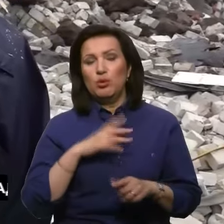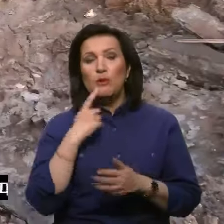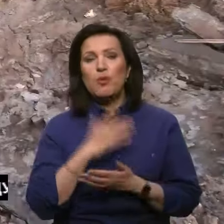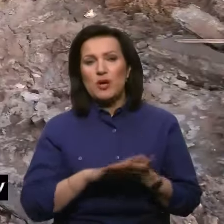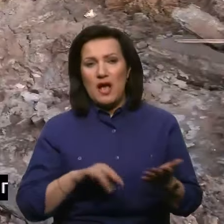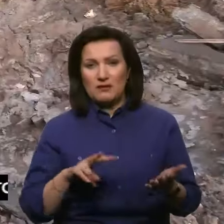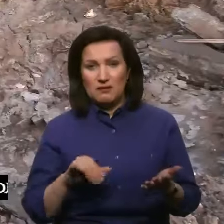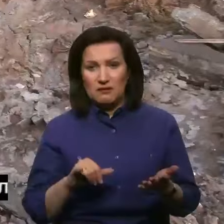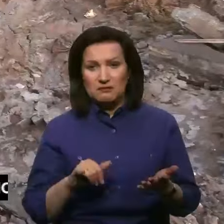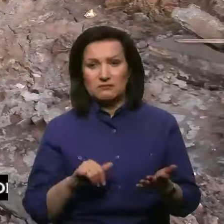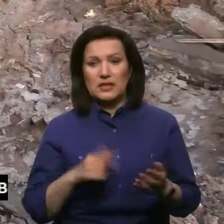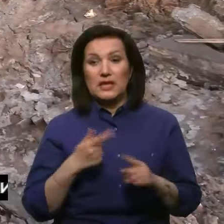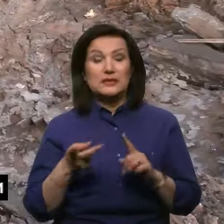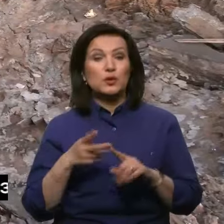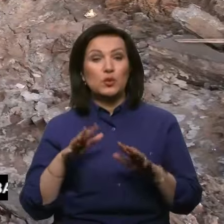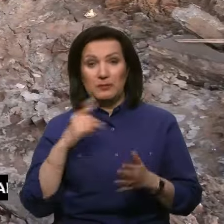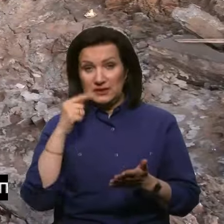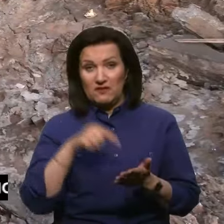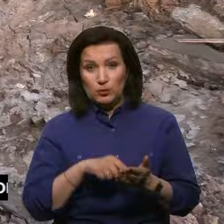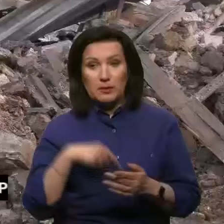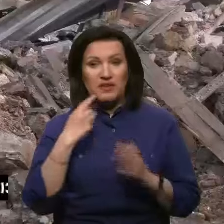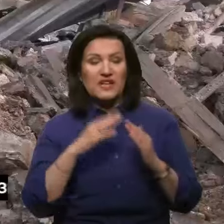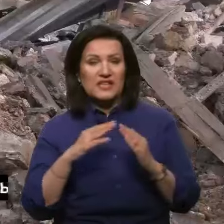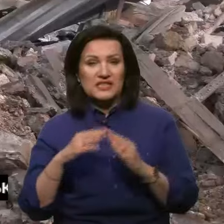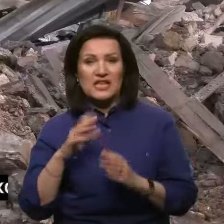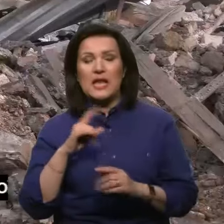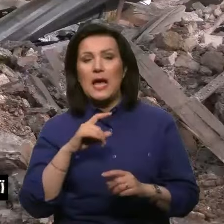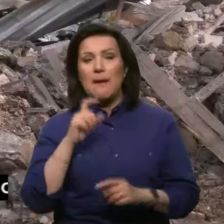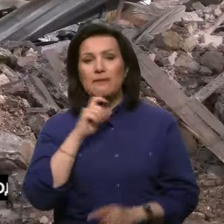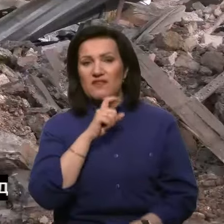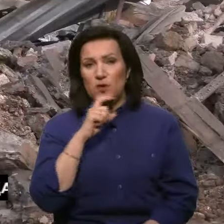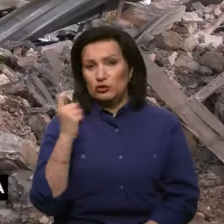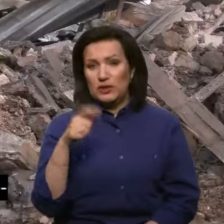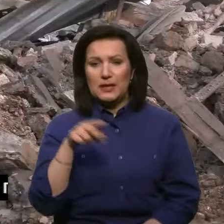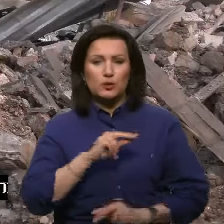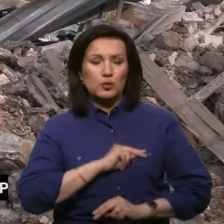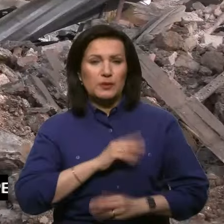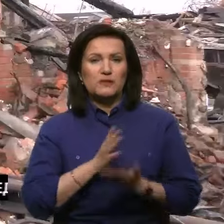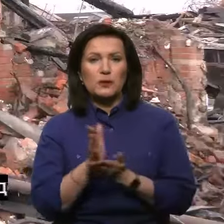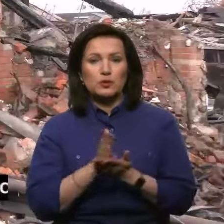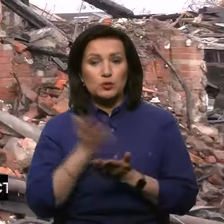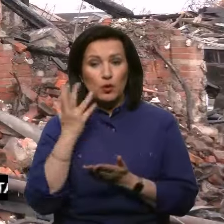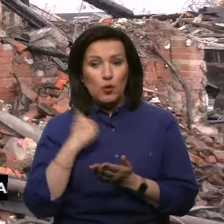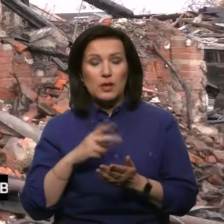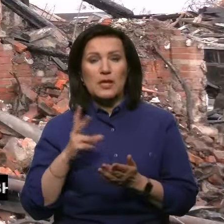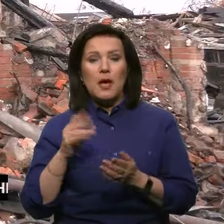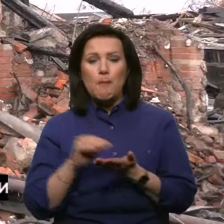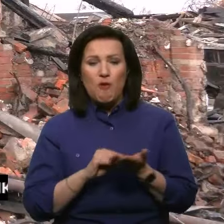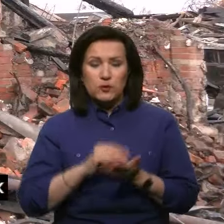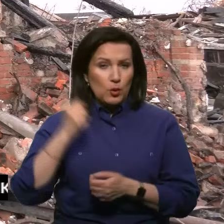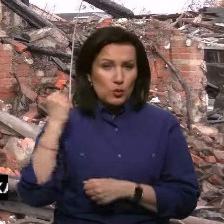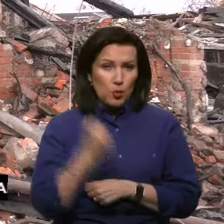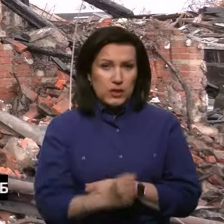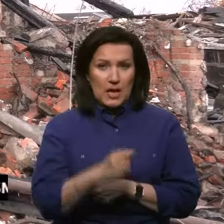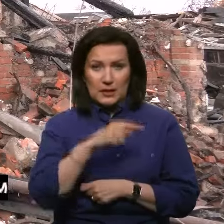поранені. Це друге місце влучань – приватний сектор на півночі Харкова. Саме тут працювали служби, коли по кварталу повторно